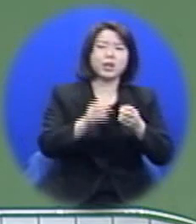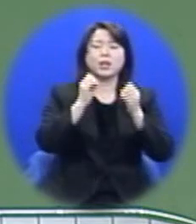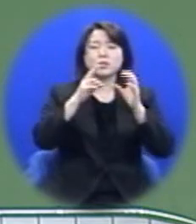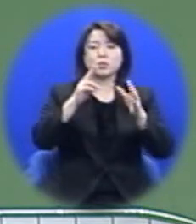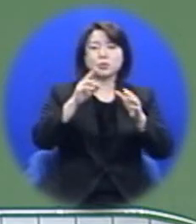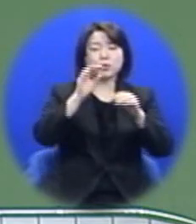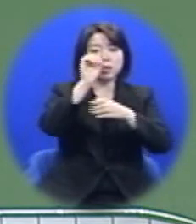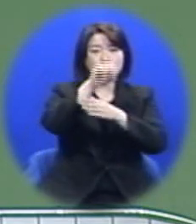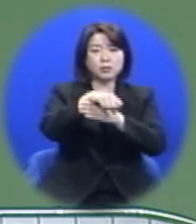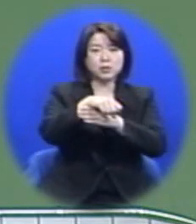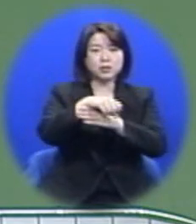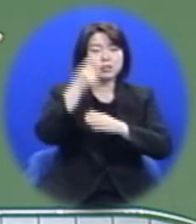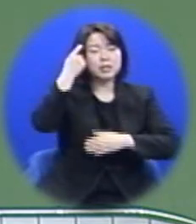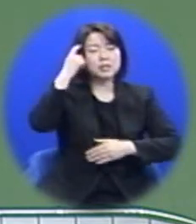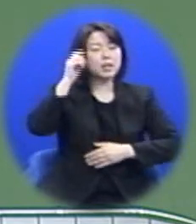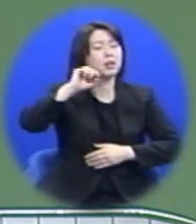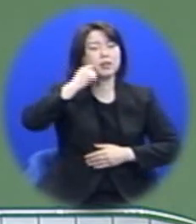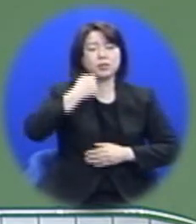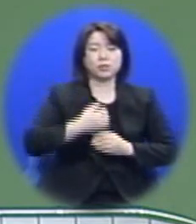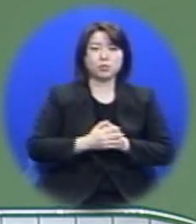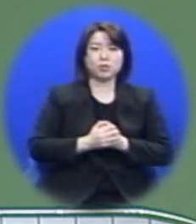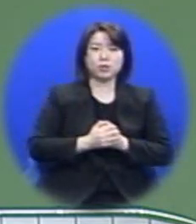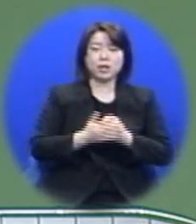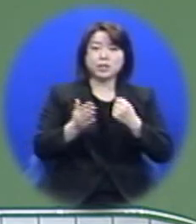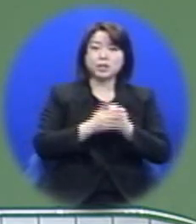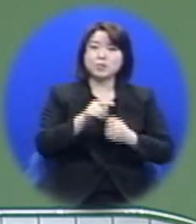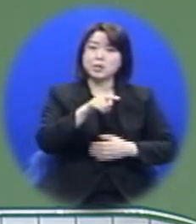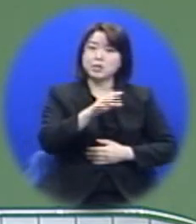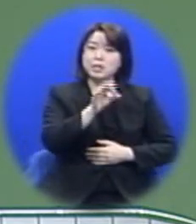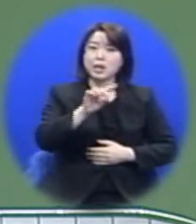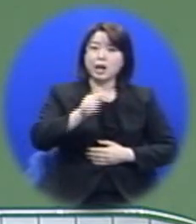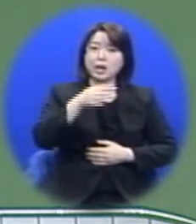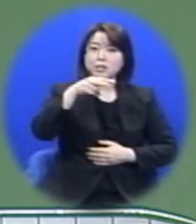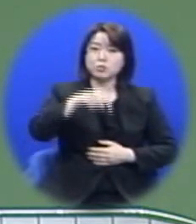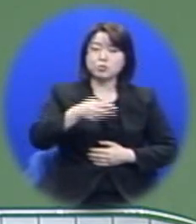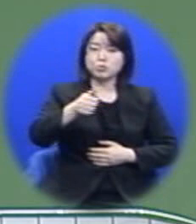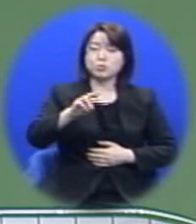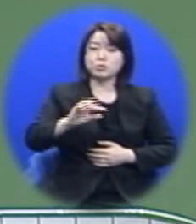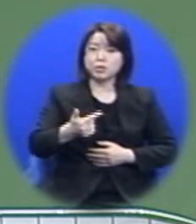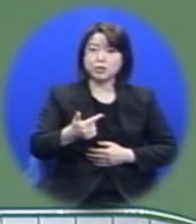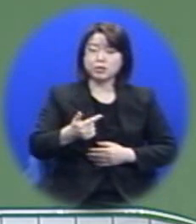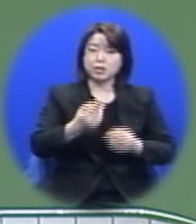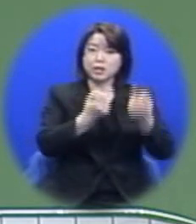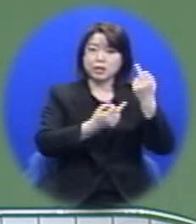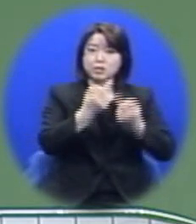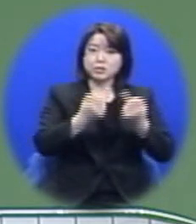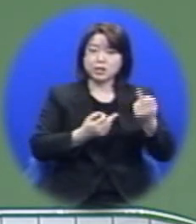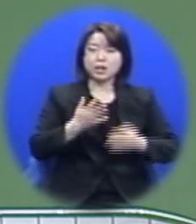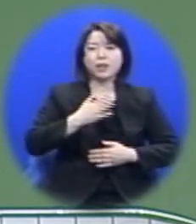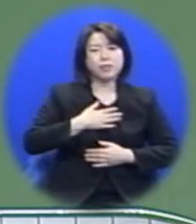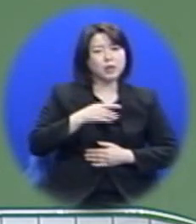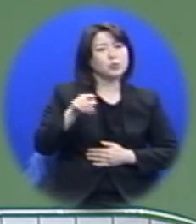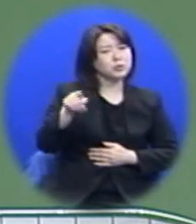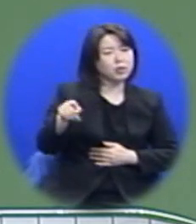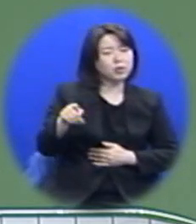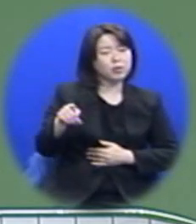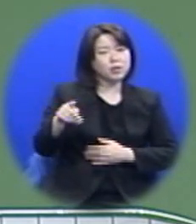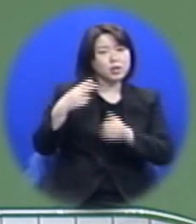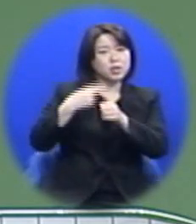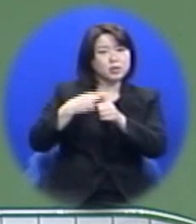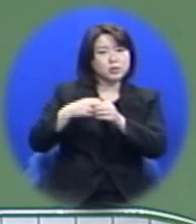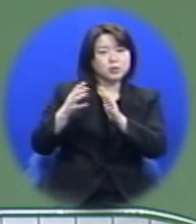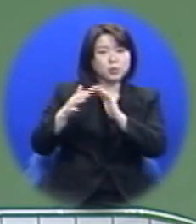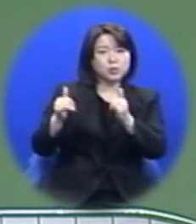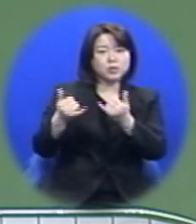수가 없었습니다. 그래서 이 안수인 형제가 일기 속에 나도 그와 같이 살고 싶다고 했습니다. 나도 그와